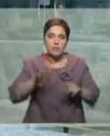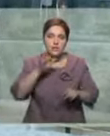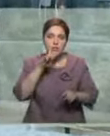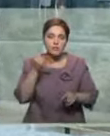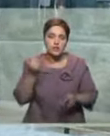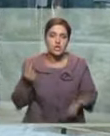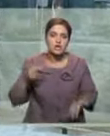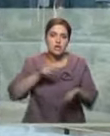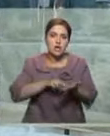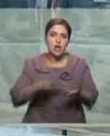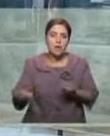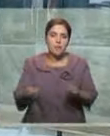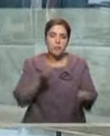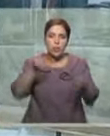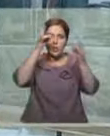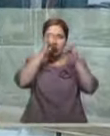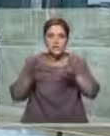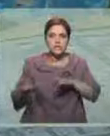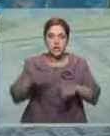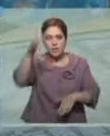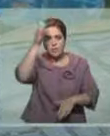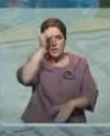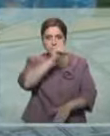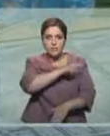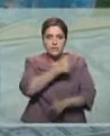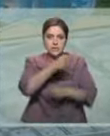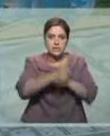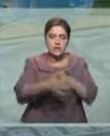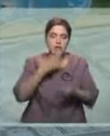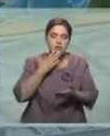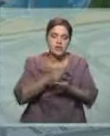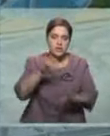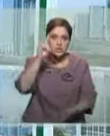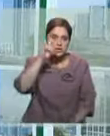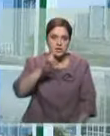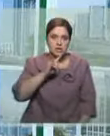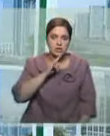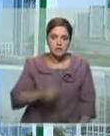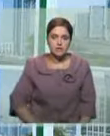административным, культурным, деловым, образовательным и медицинским центром нашей страны.